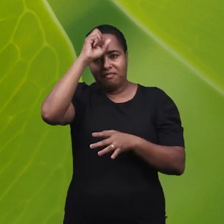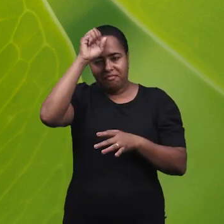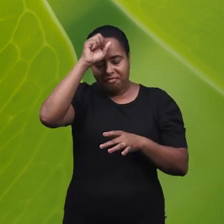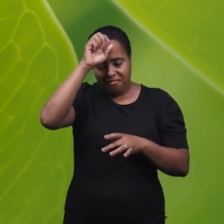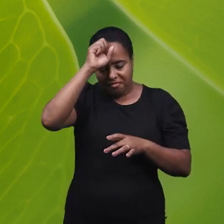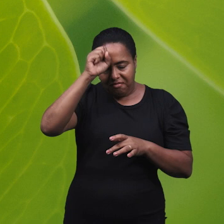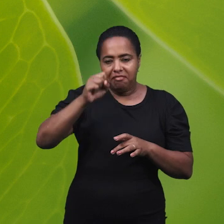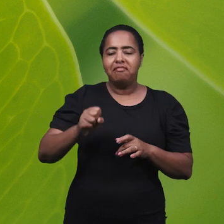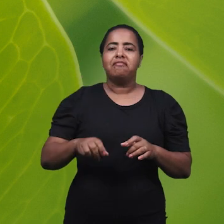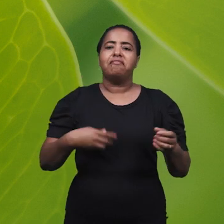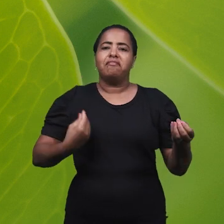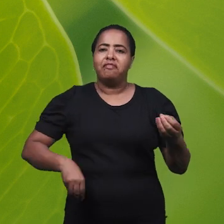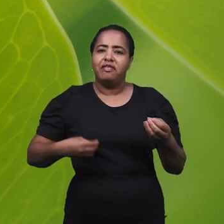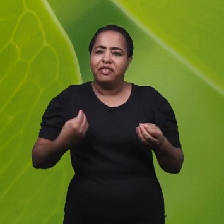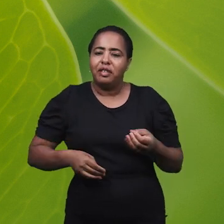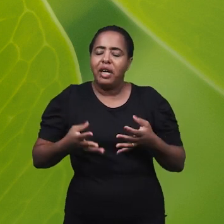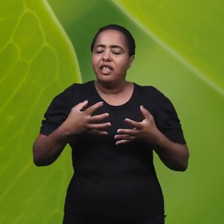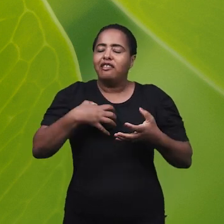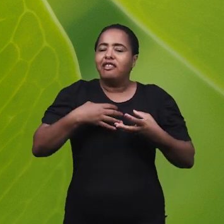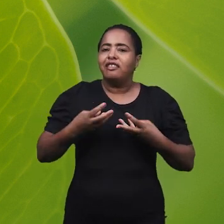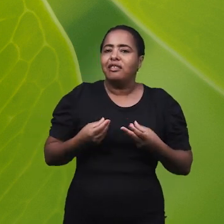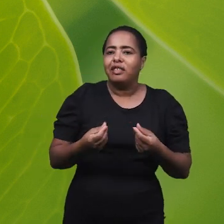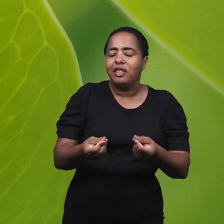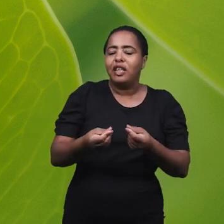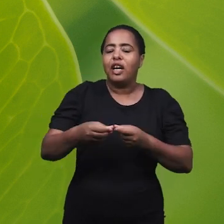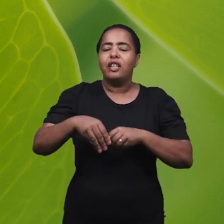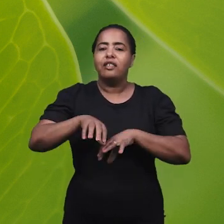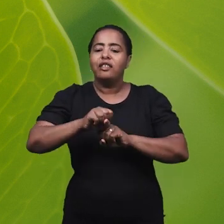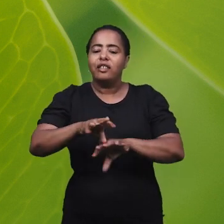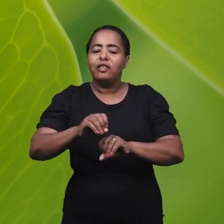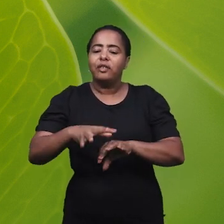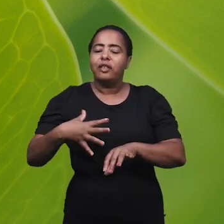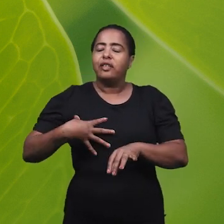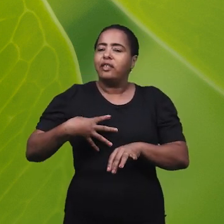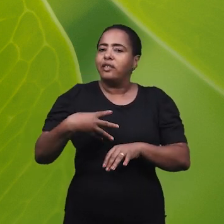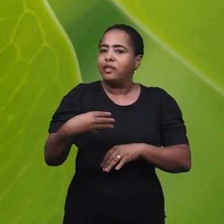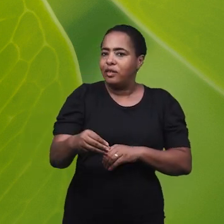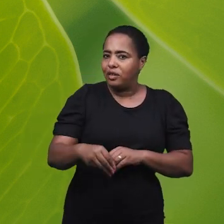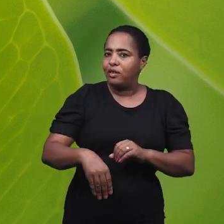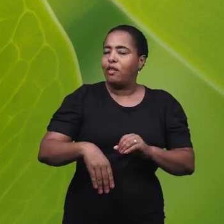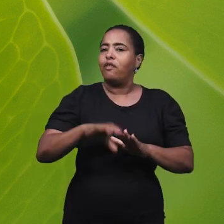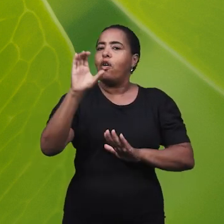quotidien, comme jouer l'instrument, comme l'éducation des enfants.